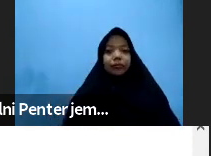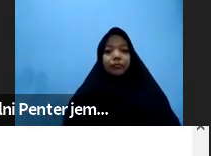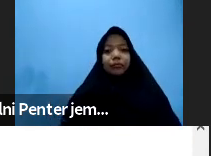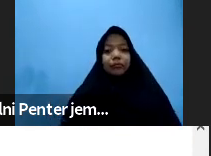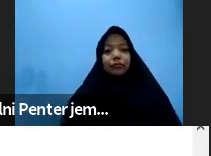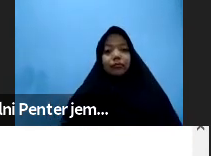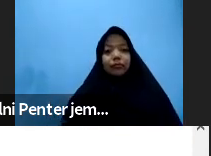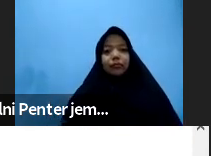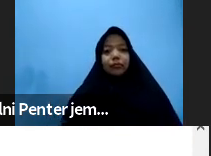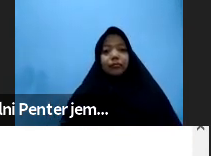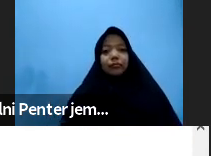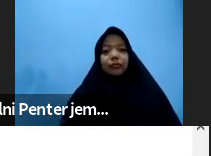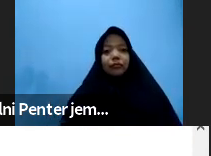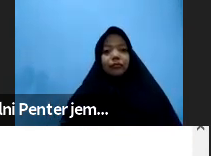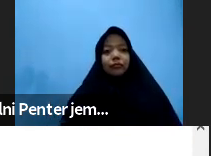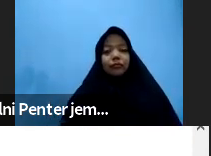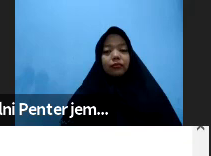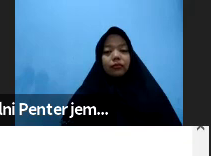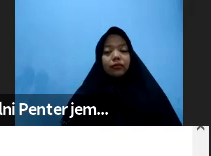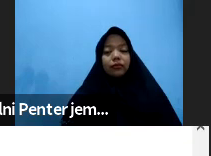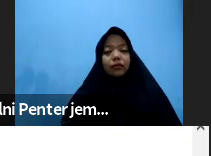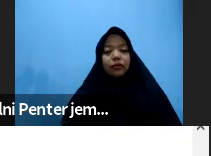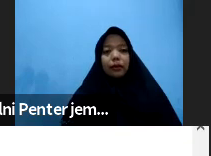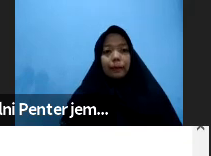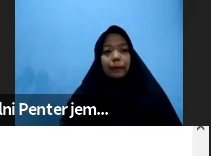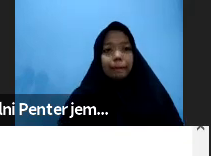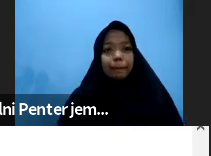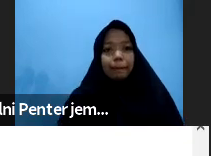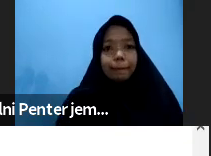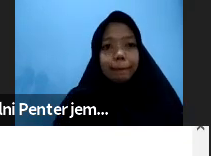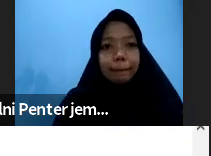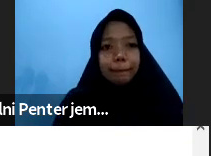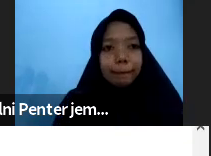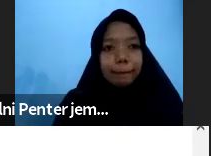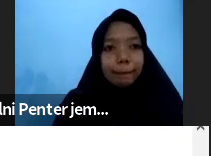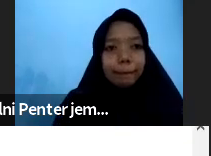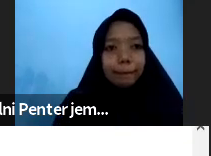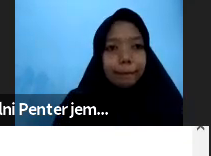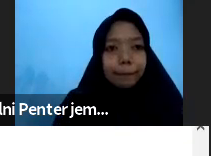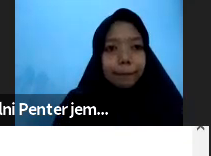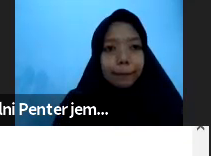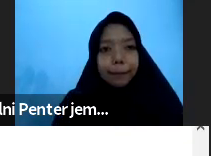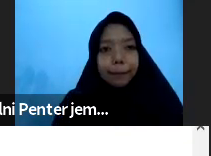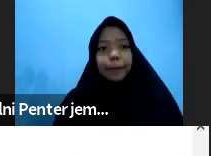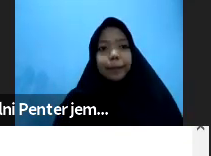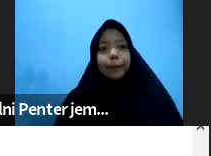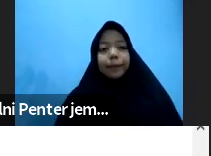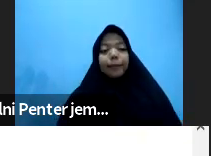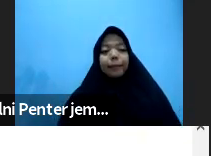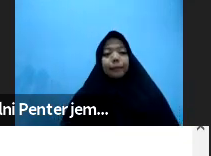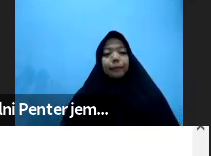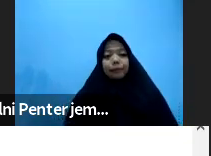Oh iya cerita ekspresi dan imajinasi anak